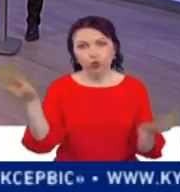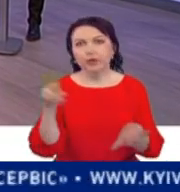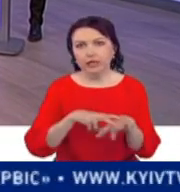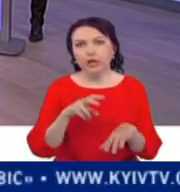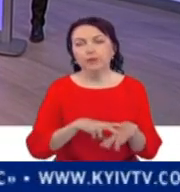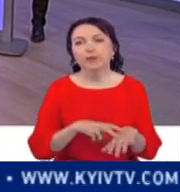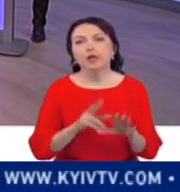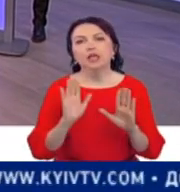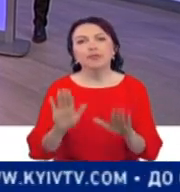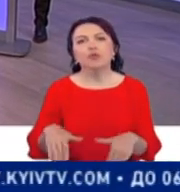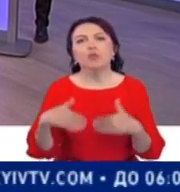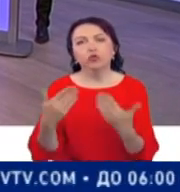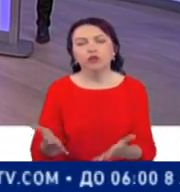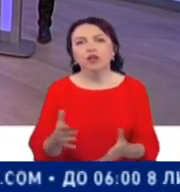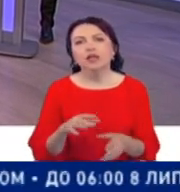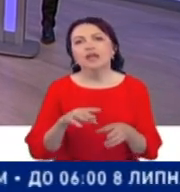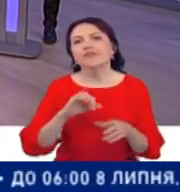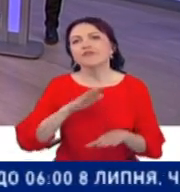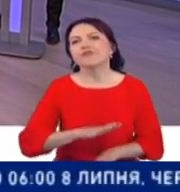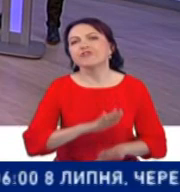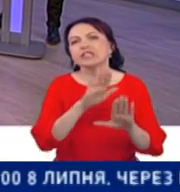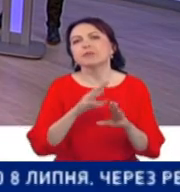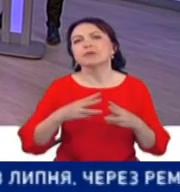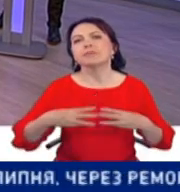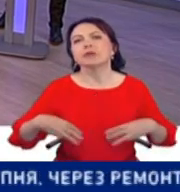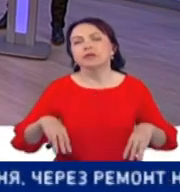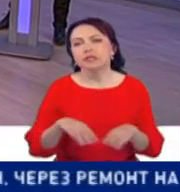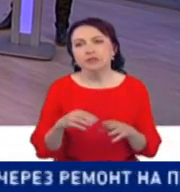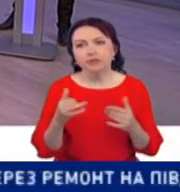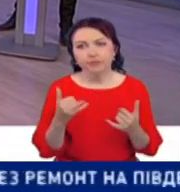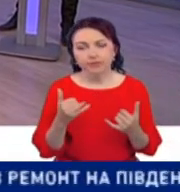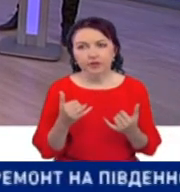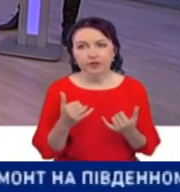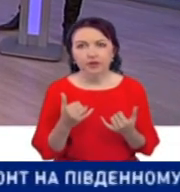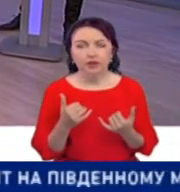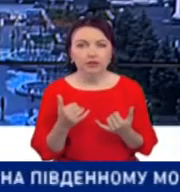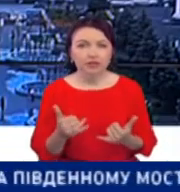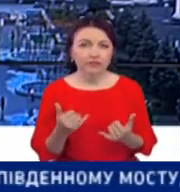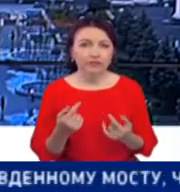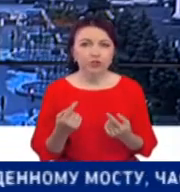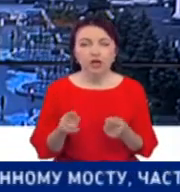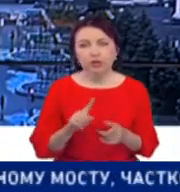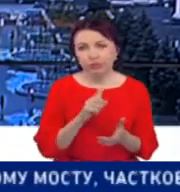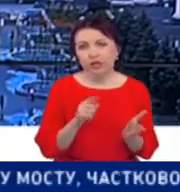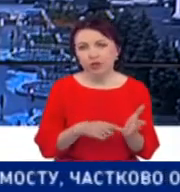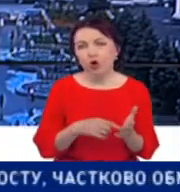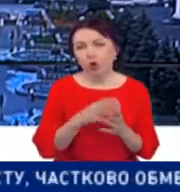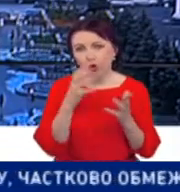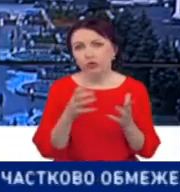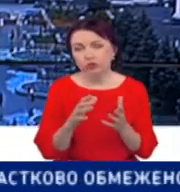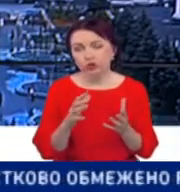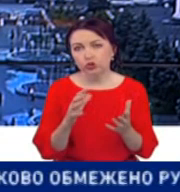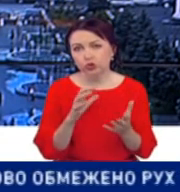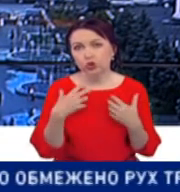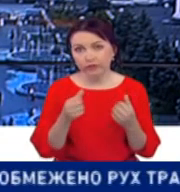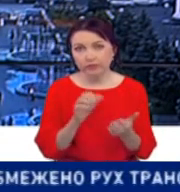її там пропонували... віце-прем'єр-міністра профільного, зараз вона комітет профільний очолює у парламенті з питань охорони здоров'я. От вона ініціатором